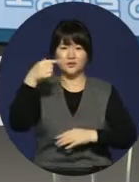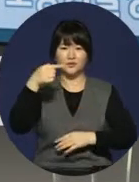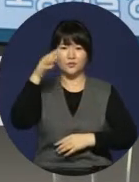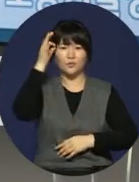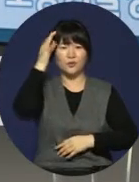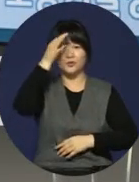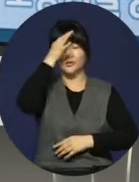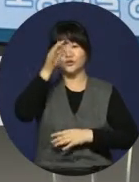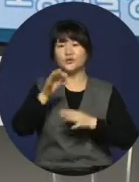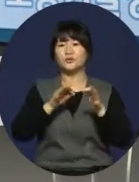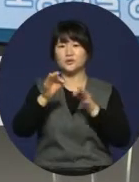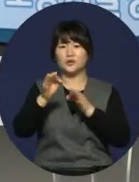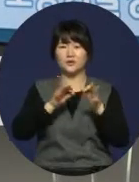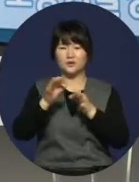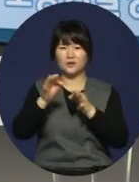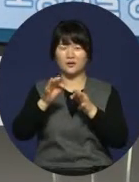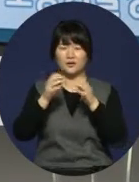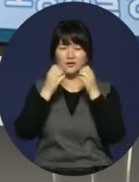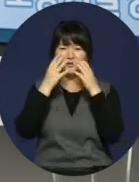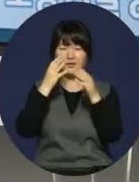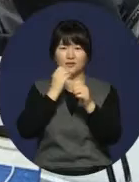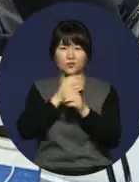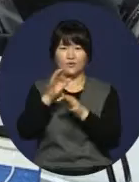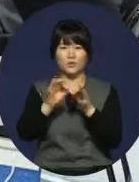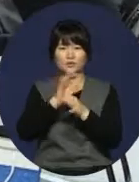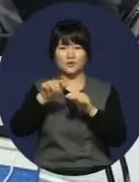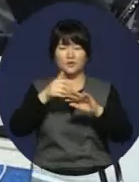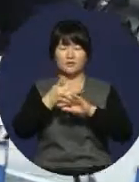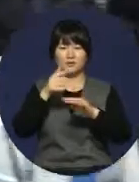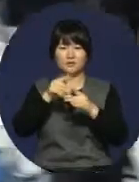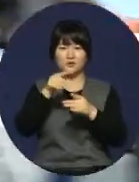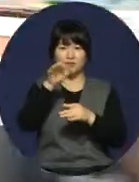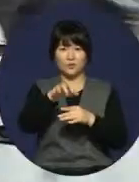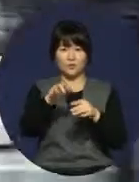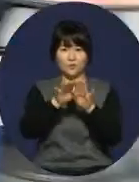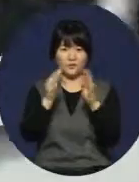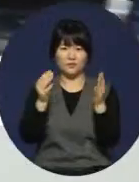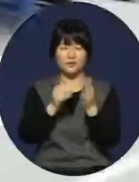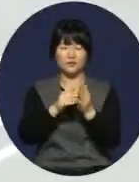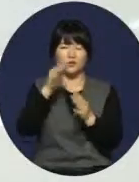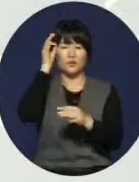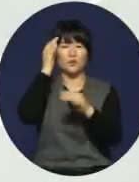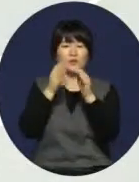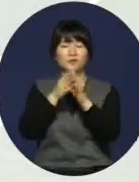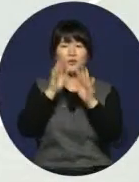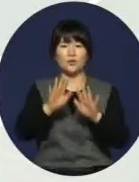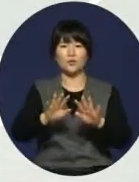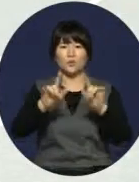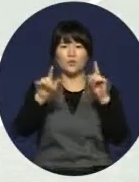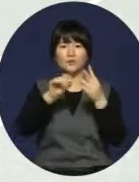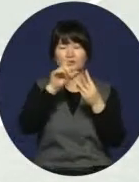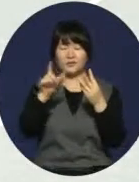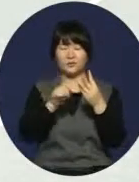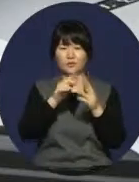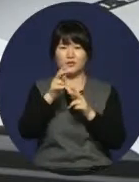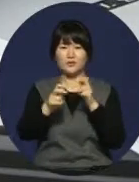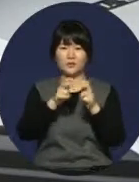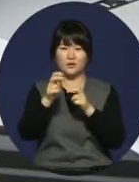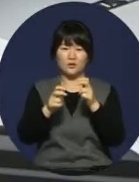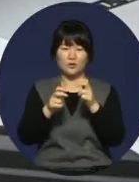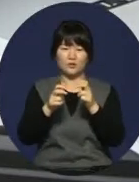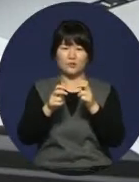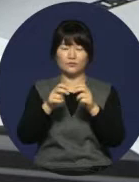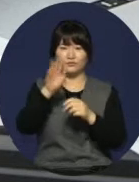포항 기술장터가 포항 창조경제혁신센터에서 열렸습니다. 이번 행사는 포항시가 올해 3월